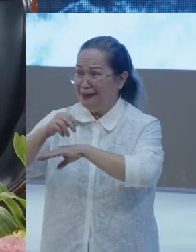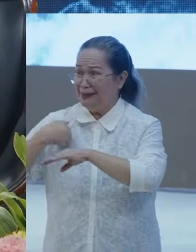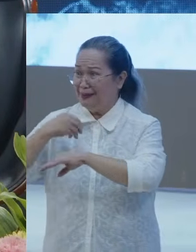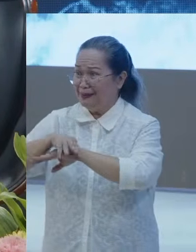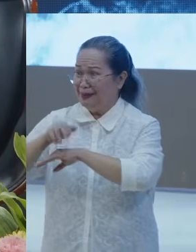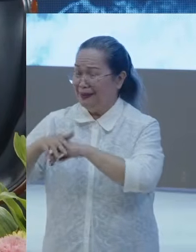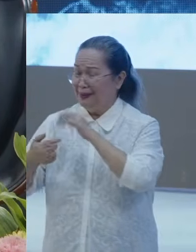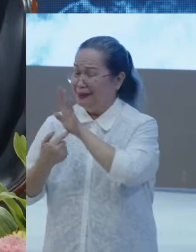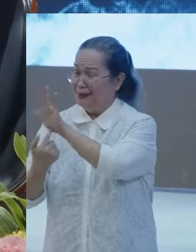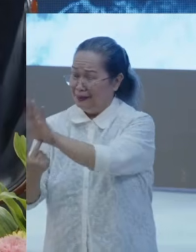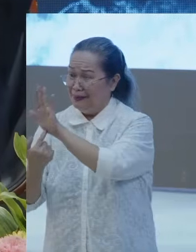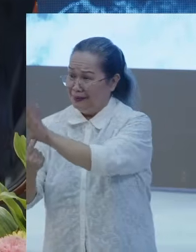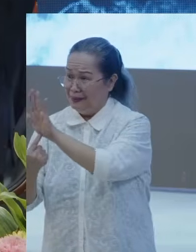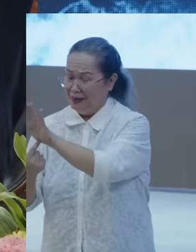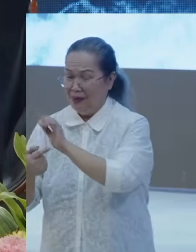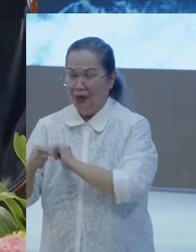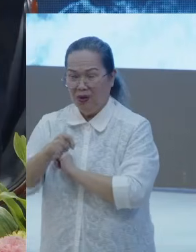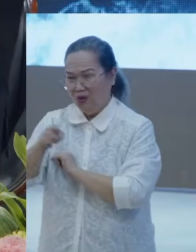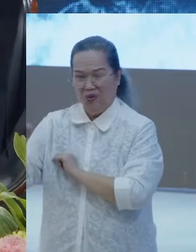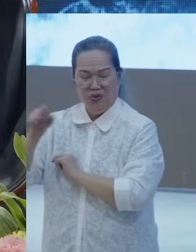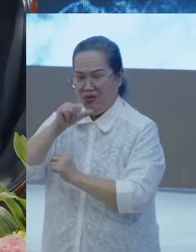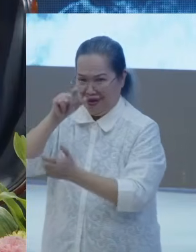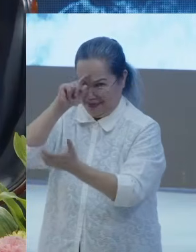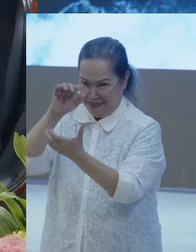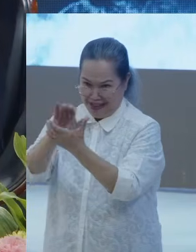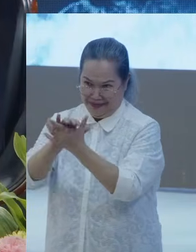Ngunit hindi nyo pa rin ako pinaniniwalahan.